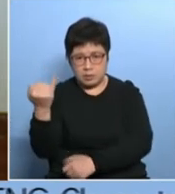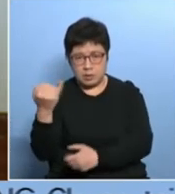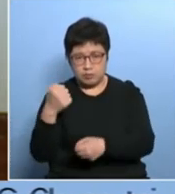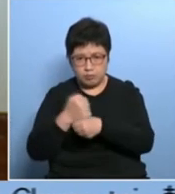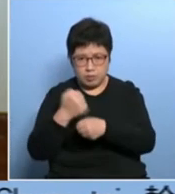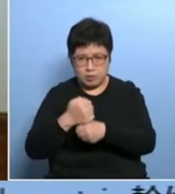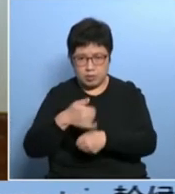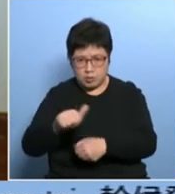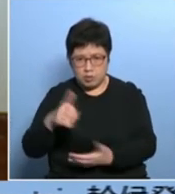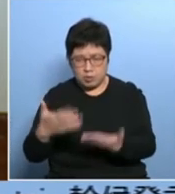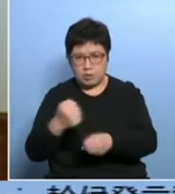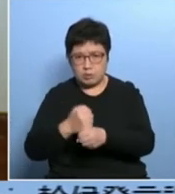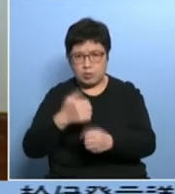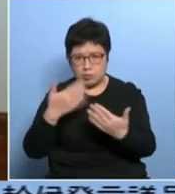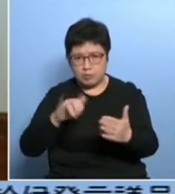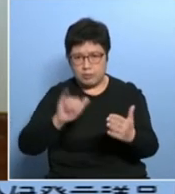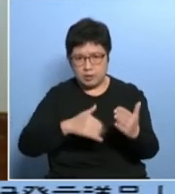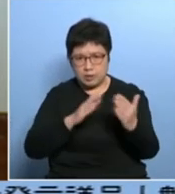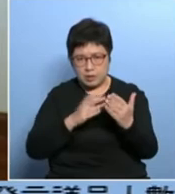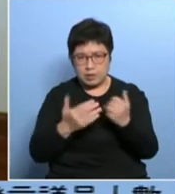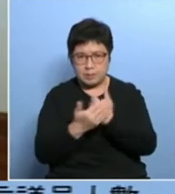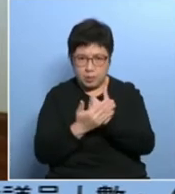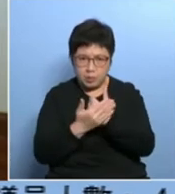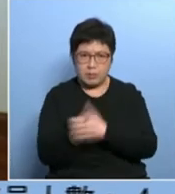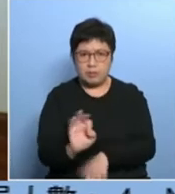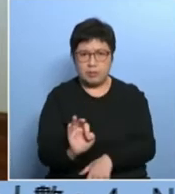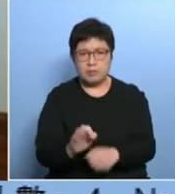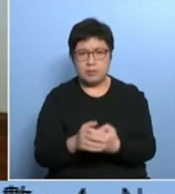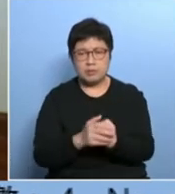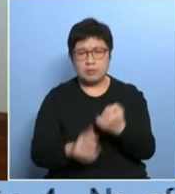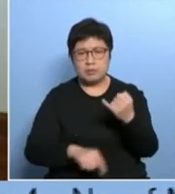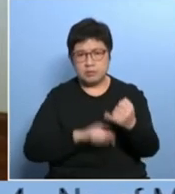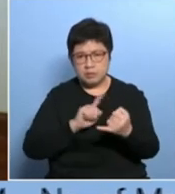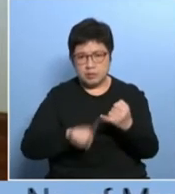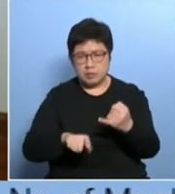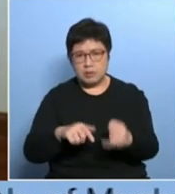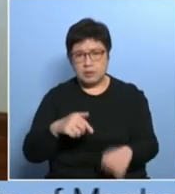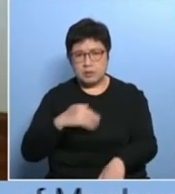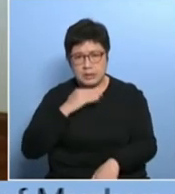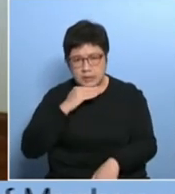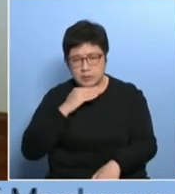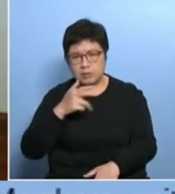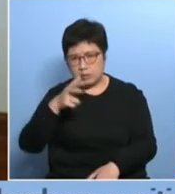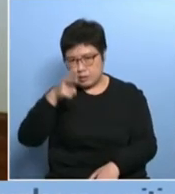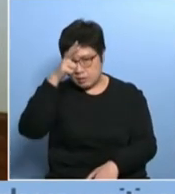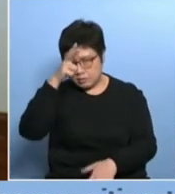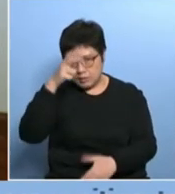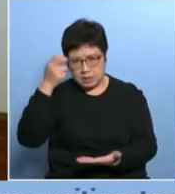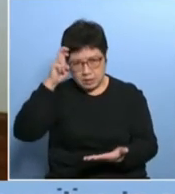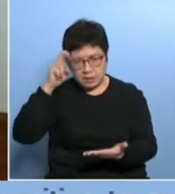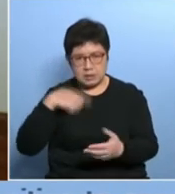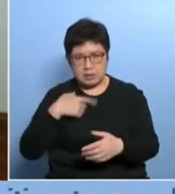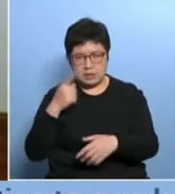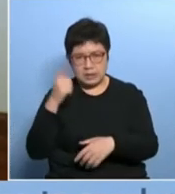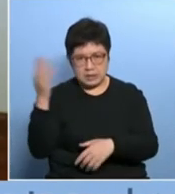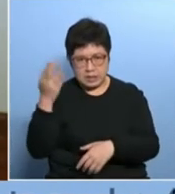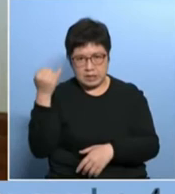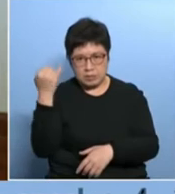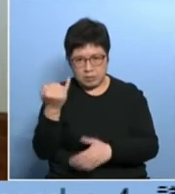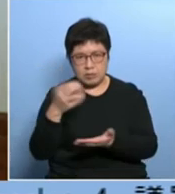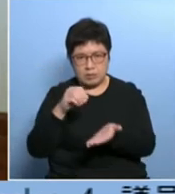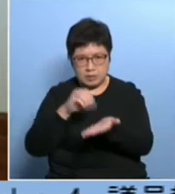下班。最後，我期望政府當局能檢討惡劣天氣